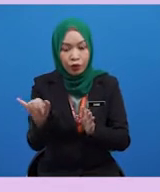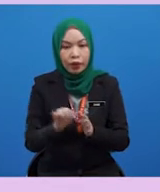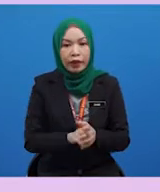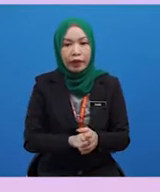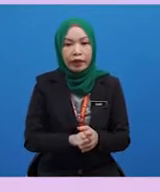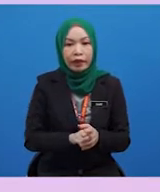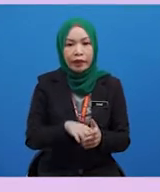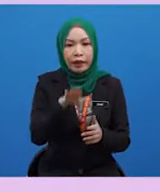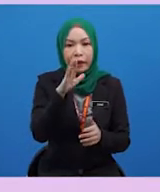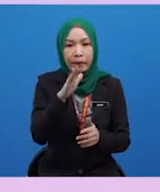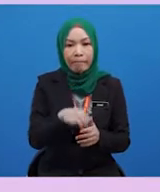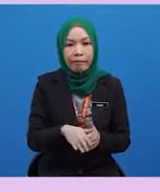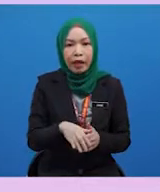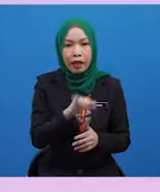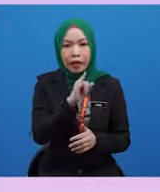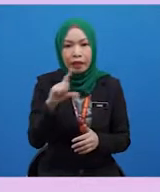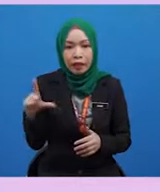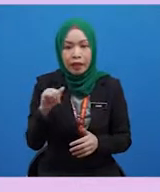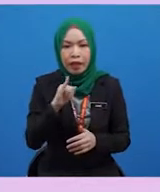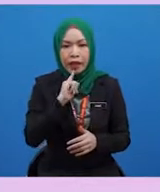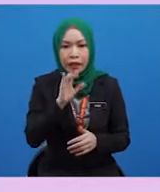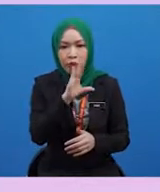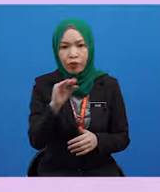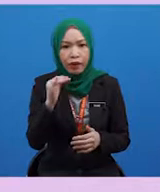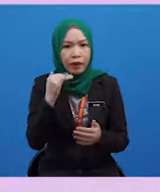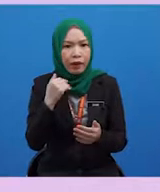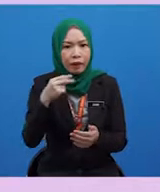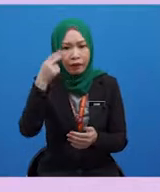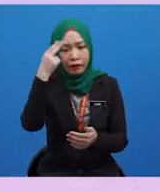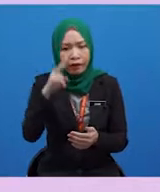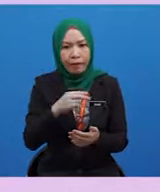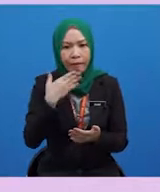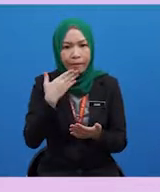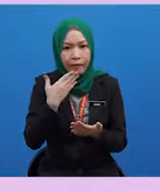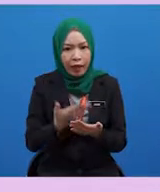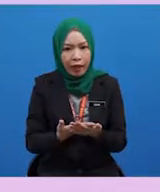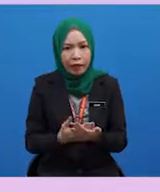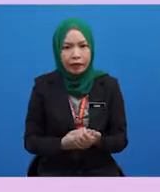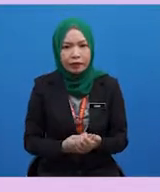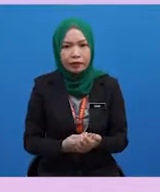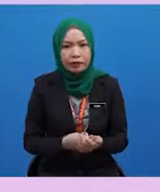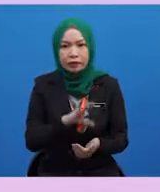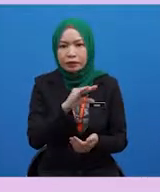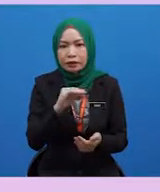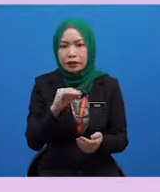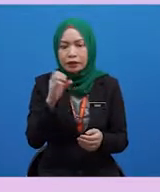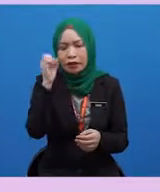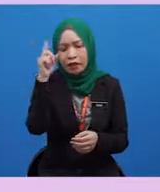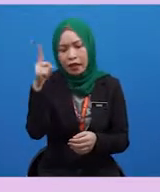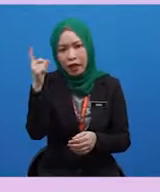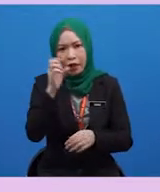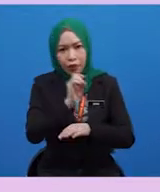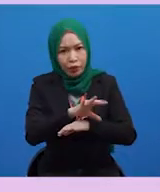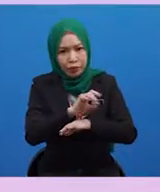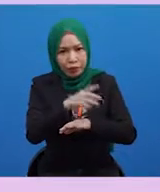Mama seorang ibu yang hebat. Mama amat menyayangi kami. Mama selalu menasihati kami